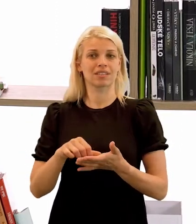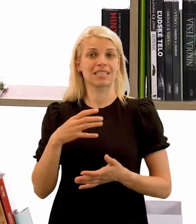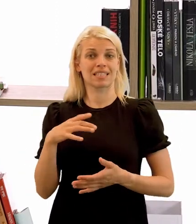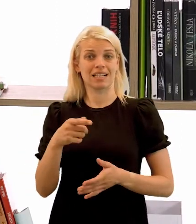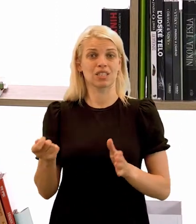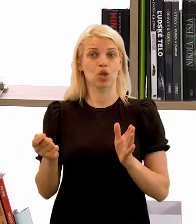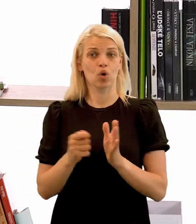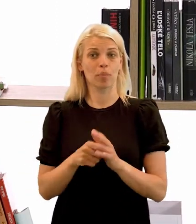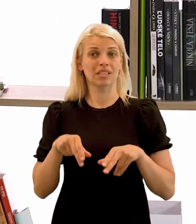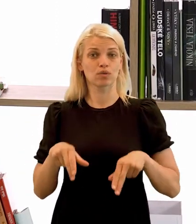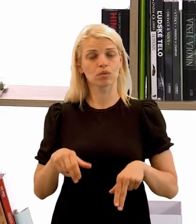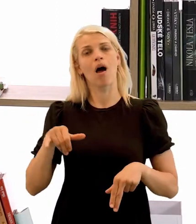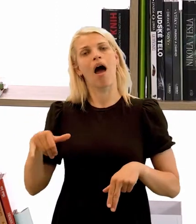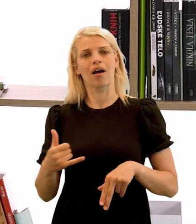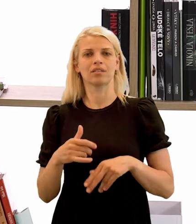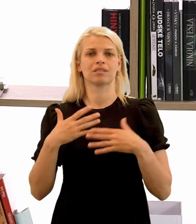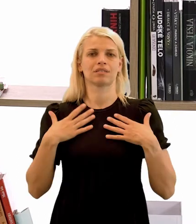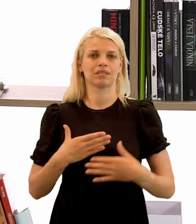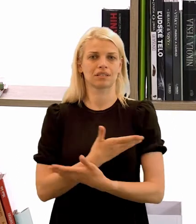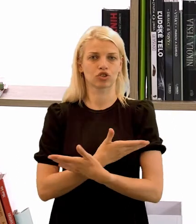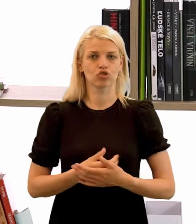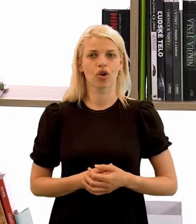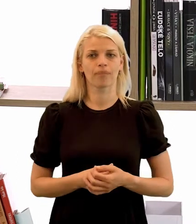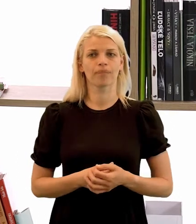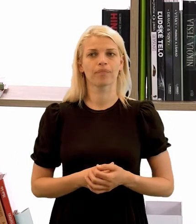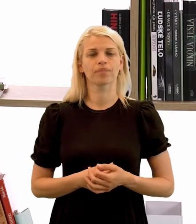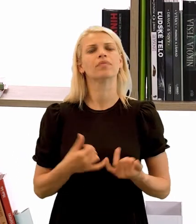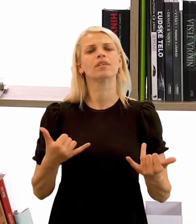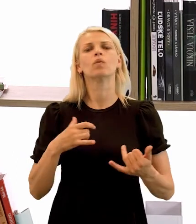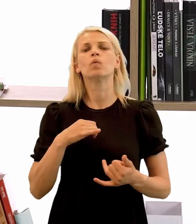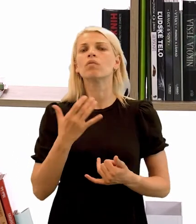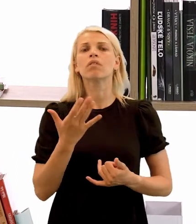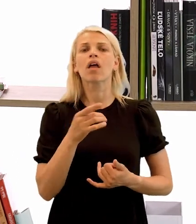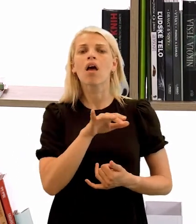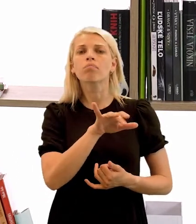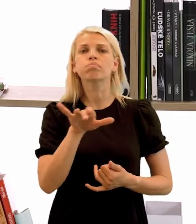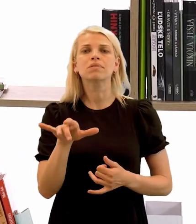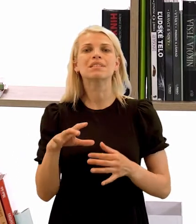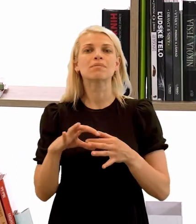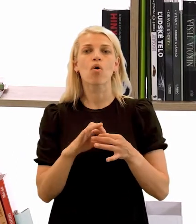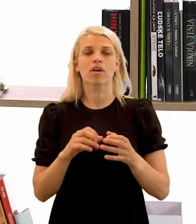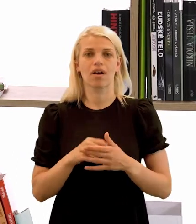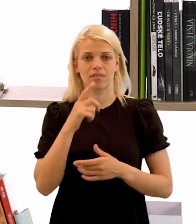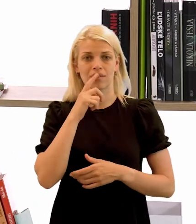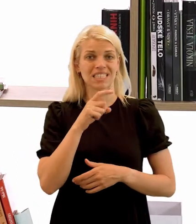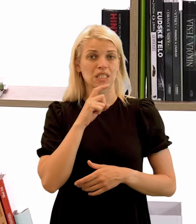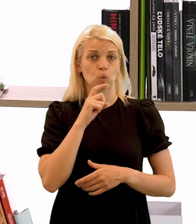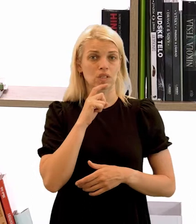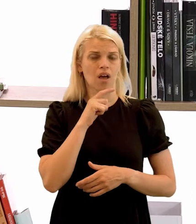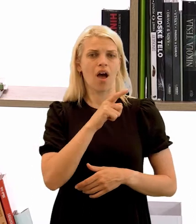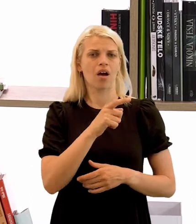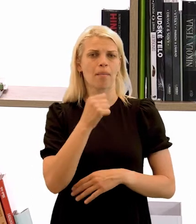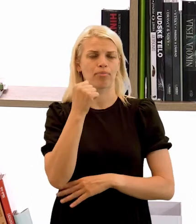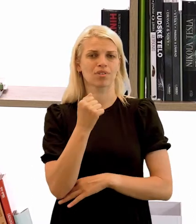Chceli si kúpiť sukňu aj tričko. Skúmajme, kde tam mám spojku. Zuzka je podstatné meno,